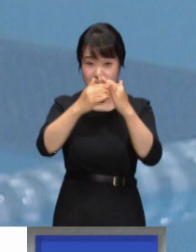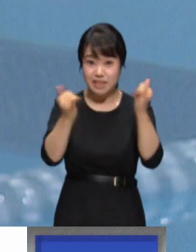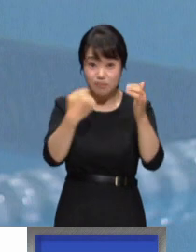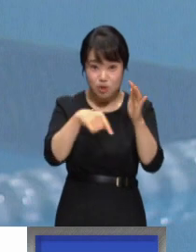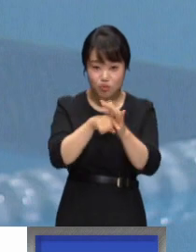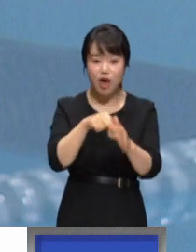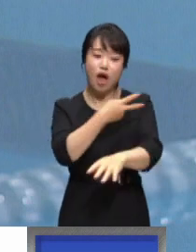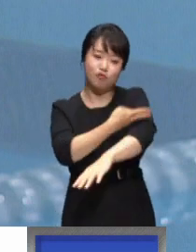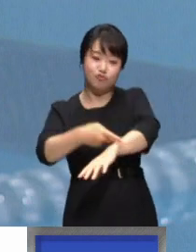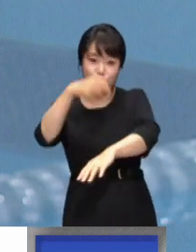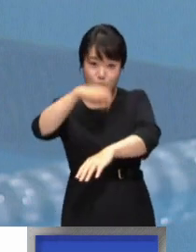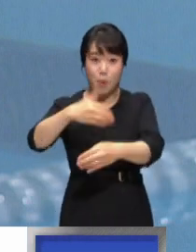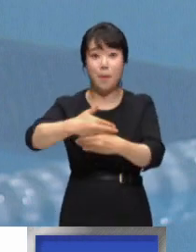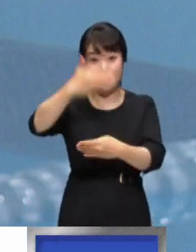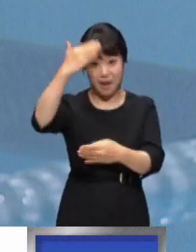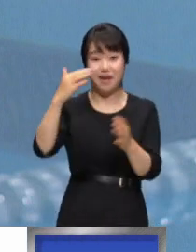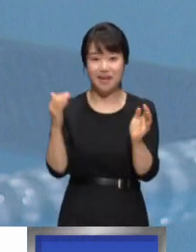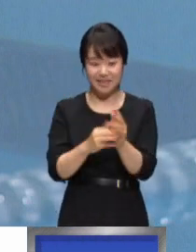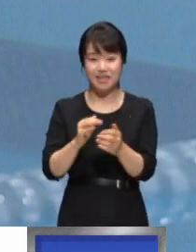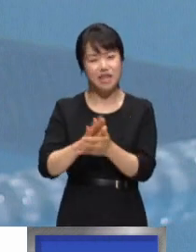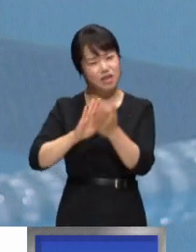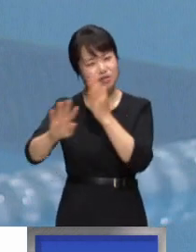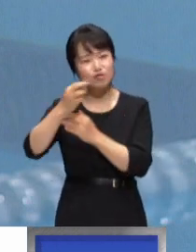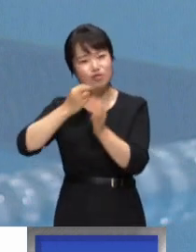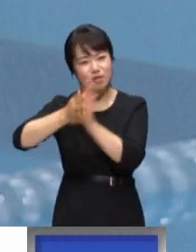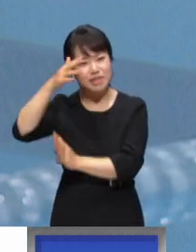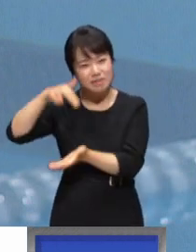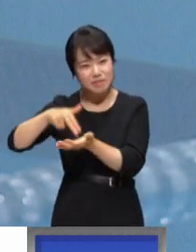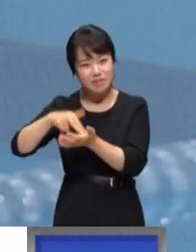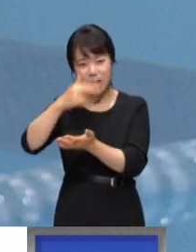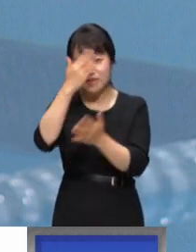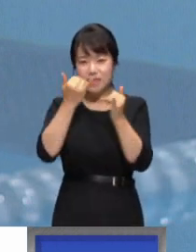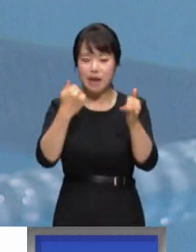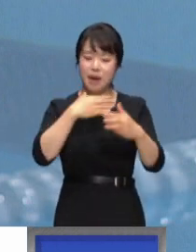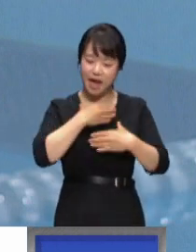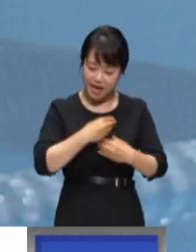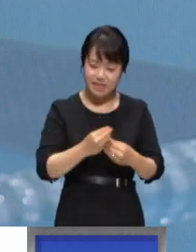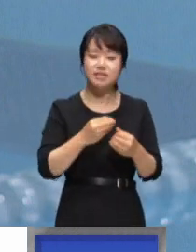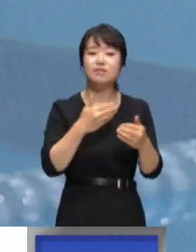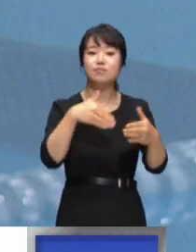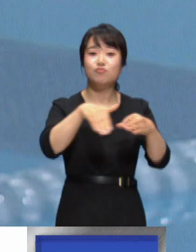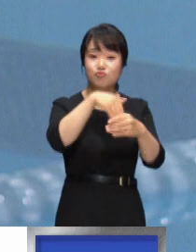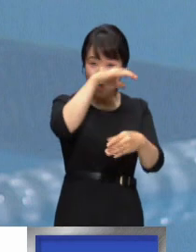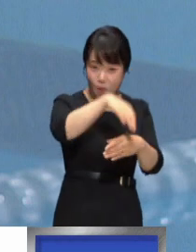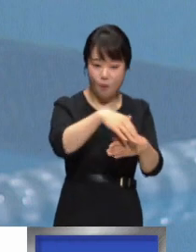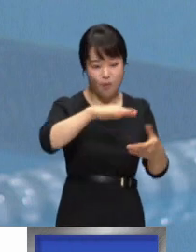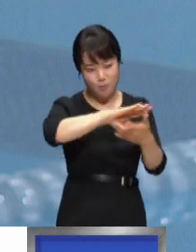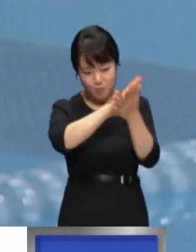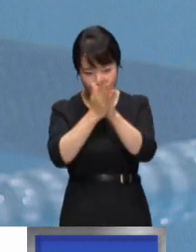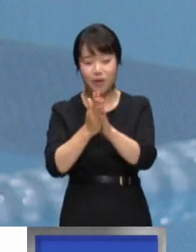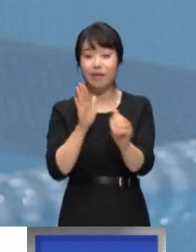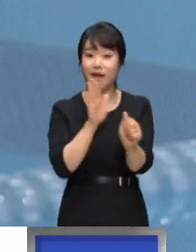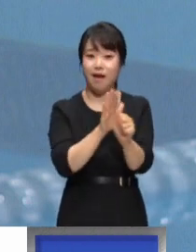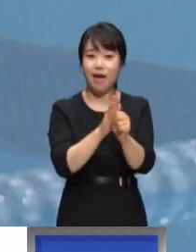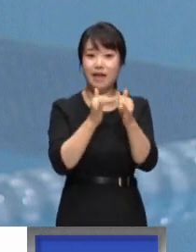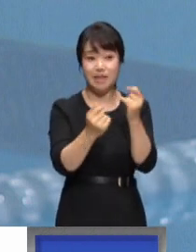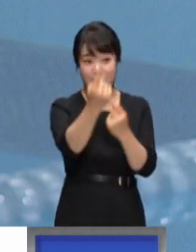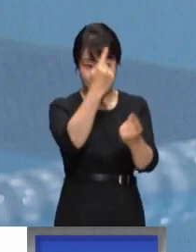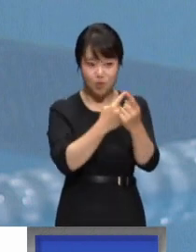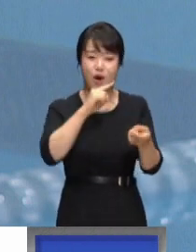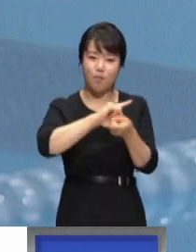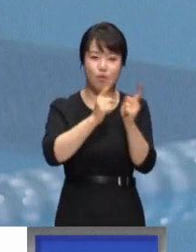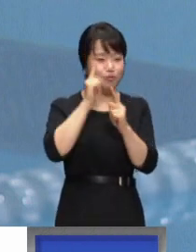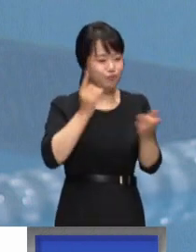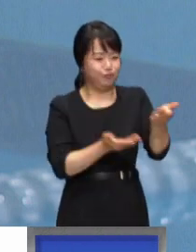위한 수영장이 개관했습니다. 향후 서울시는 청년 안심주택을 복합 문화주거 공간으로 조성해 주민과 세대